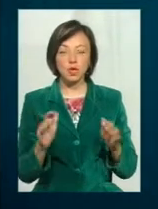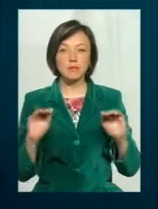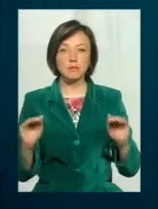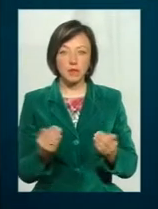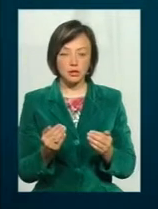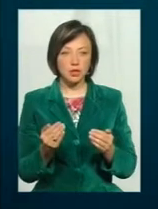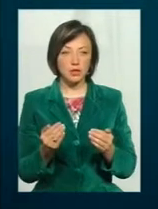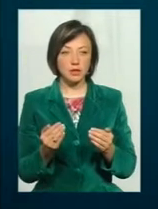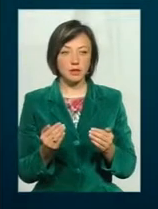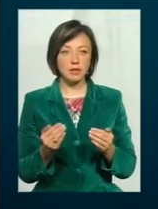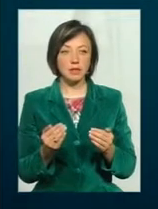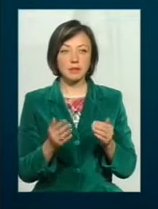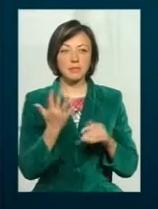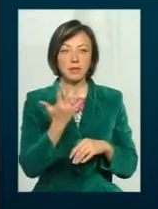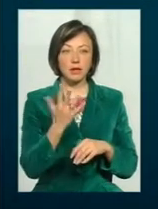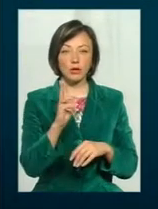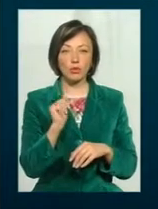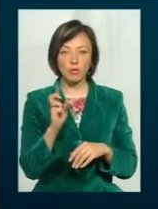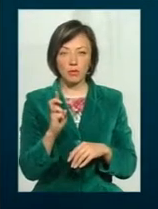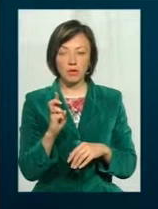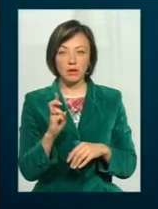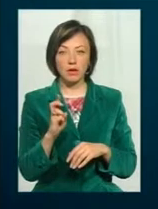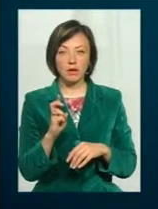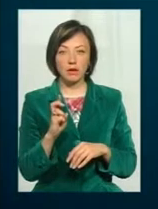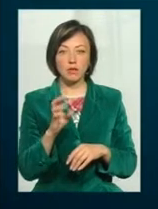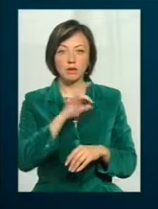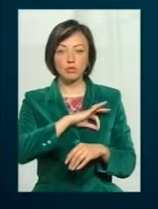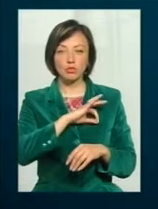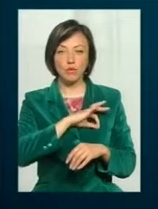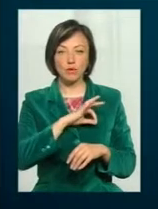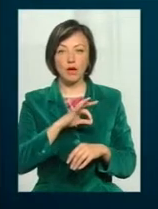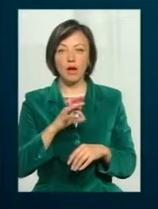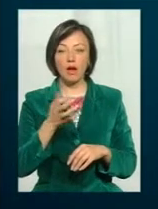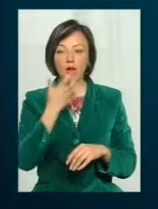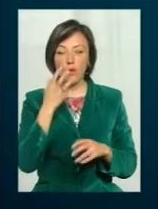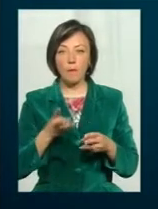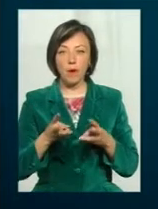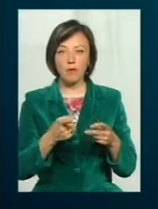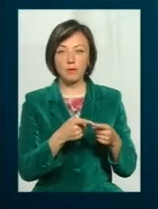зменшена з 5 кубічних метрів, які застосовувалися в опалювальний період